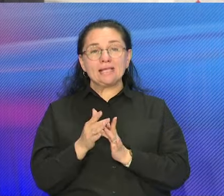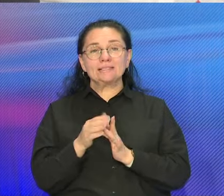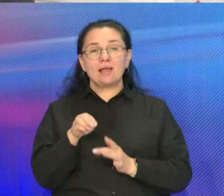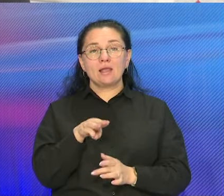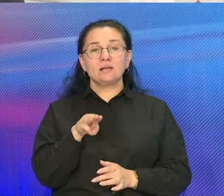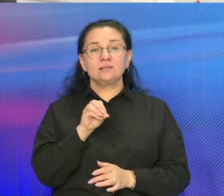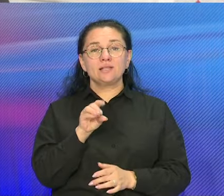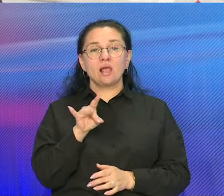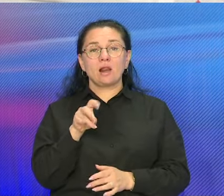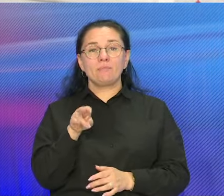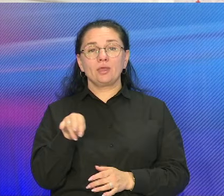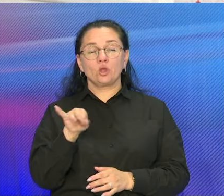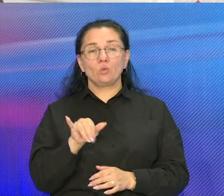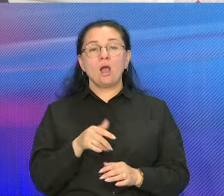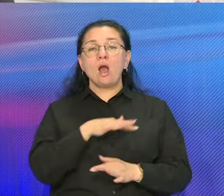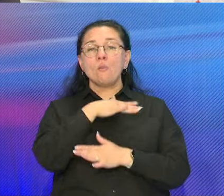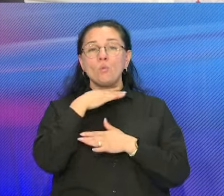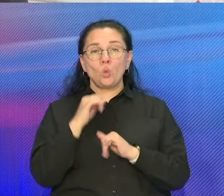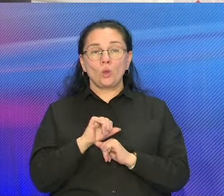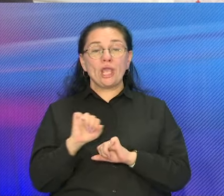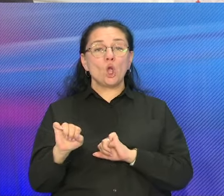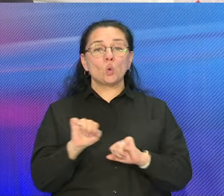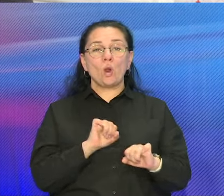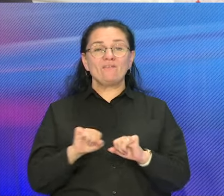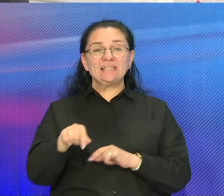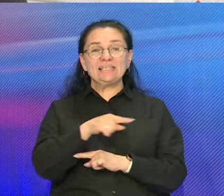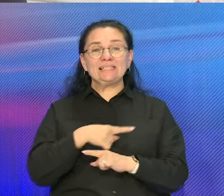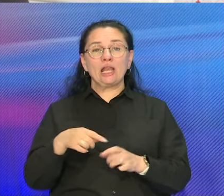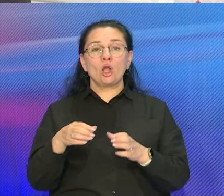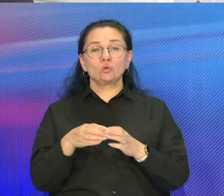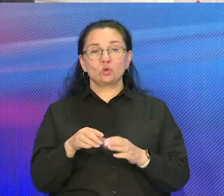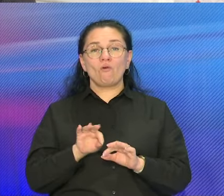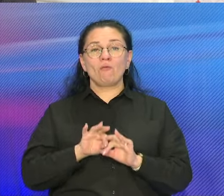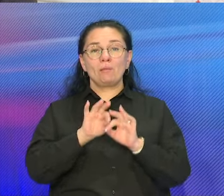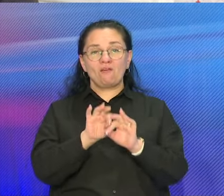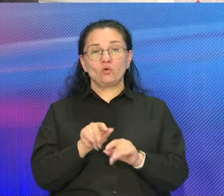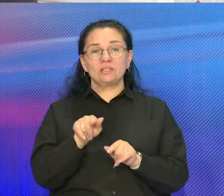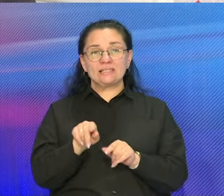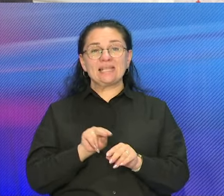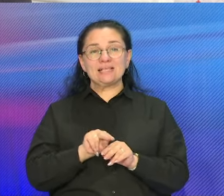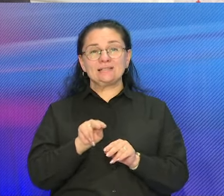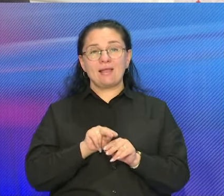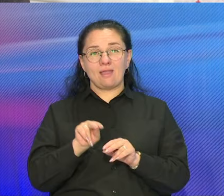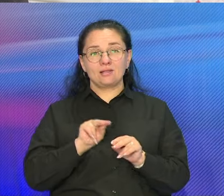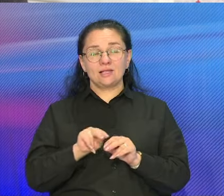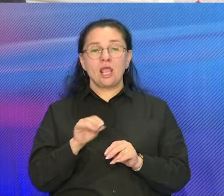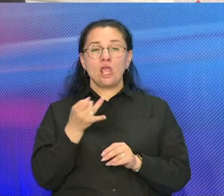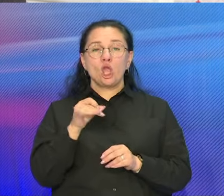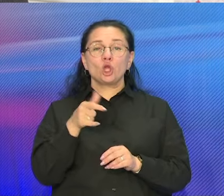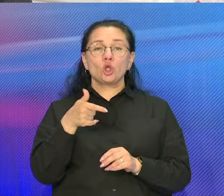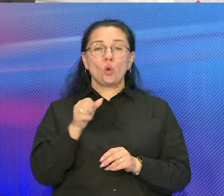Многие руководители кружков, курсов здесь проводят занятия Йога,